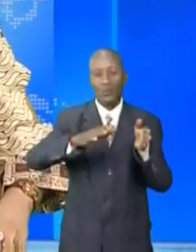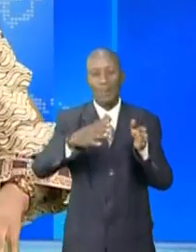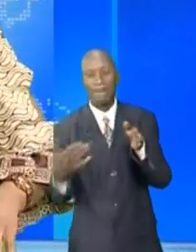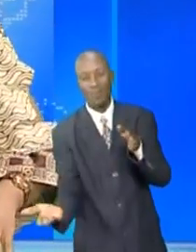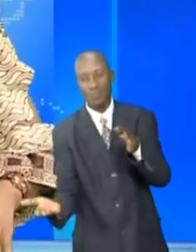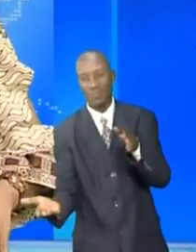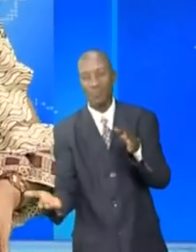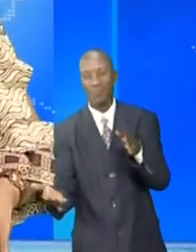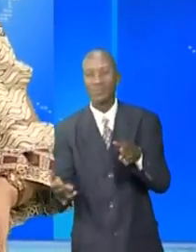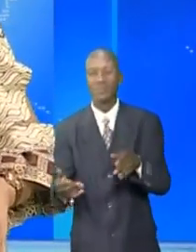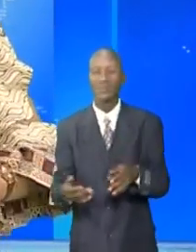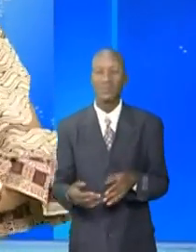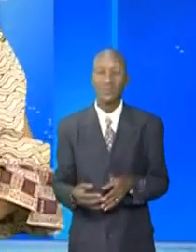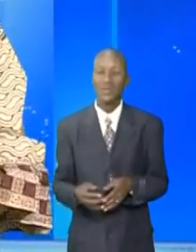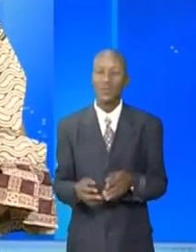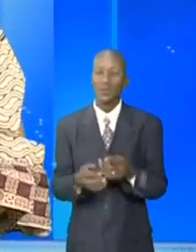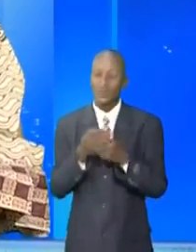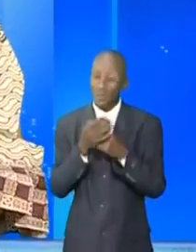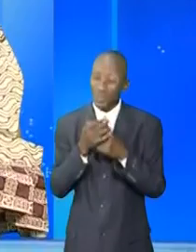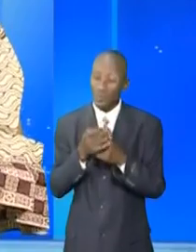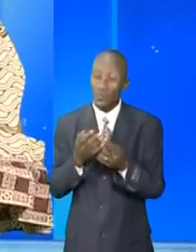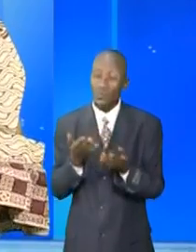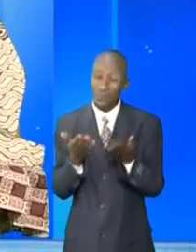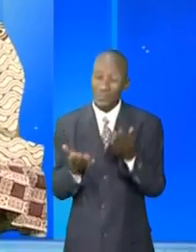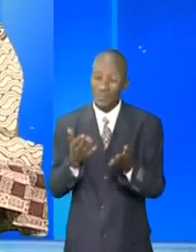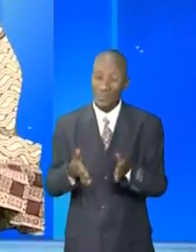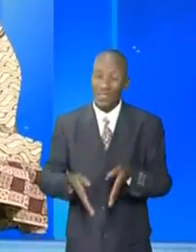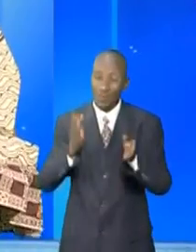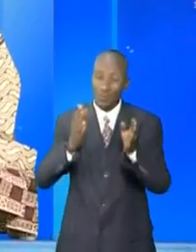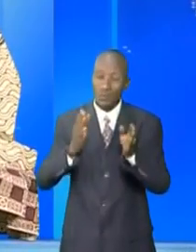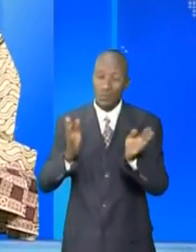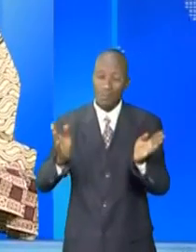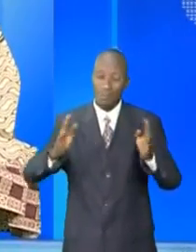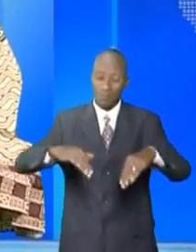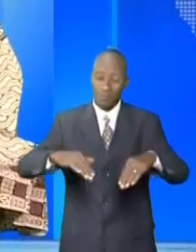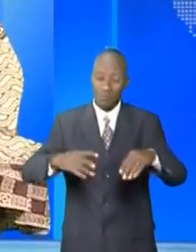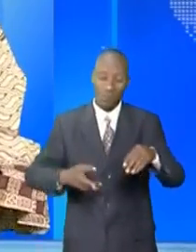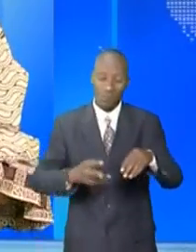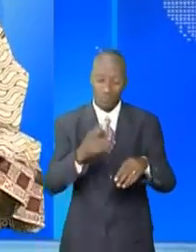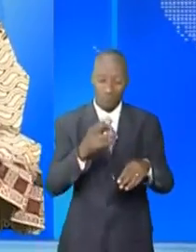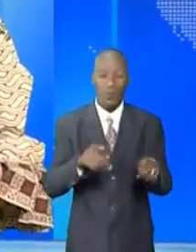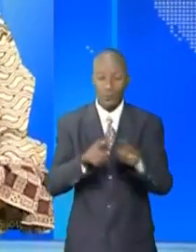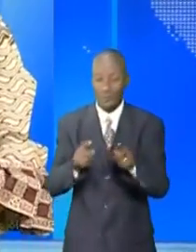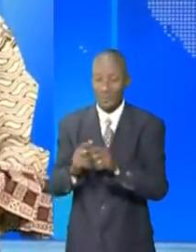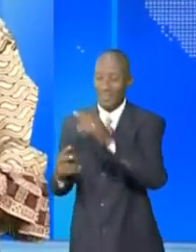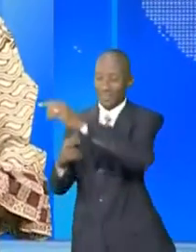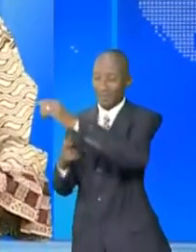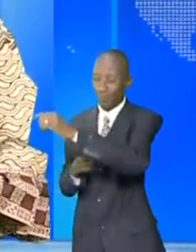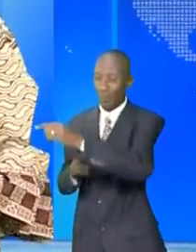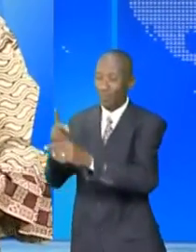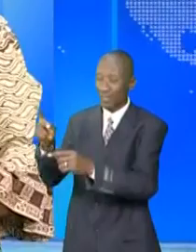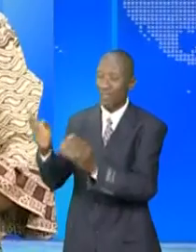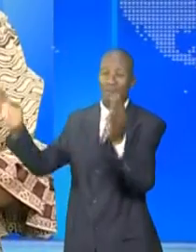les lieux, il y a risque de coupure de trafic sur ces tronçons, compris entre les ponts Luangé et pont Louvois.